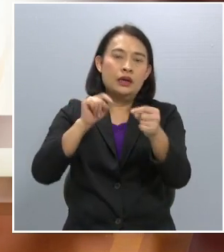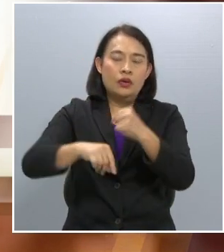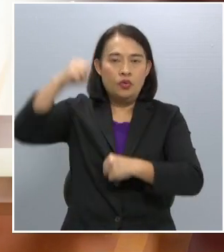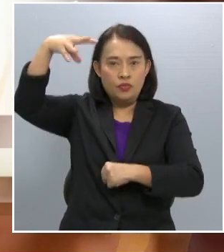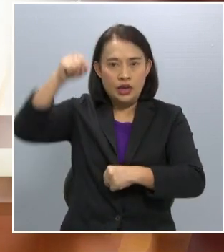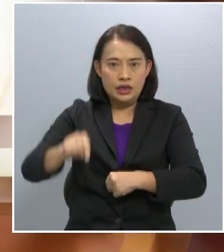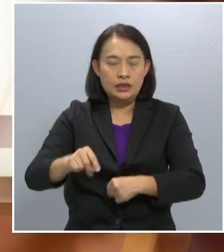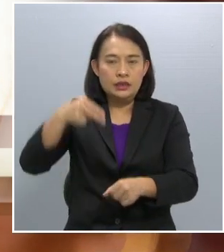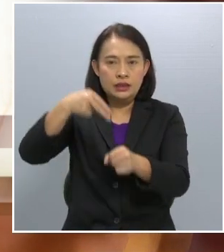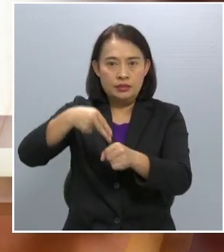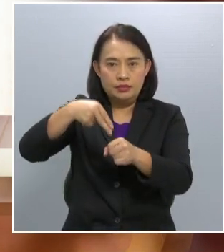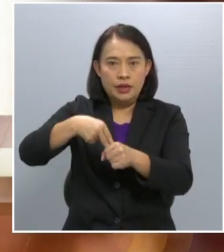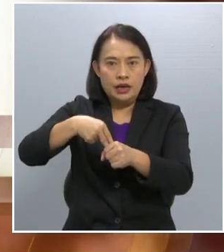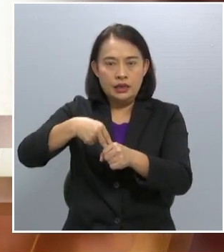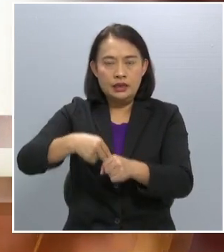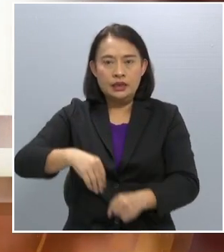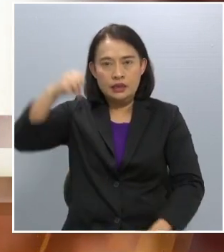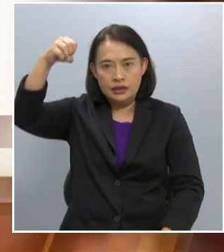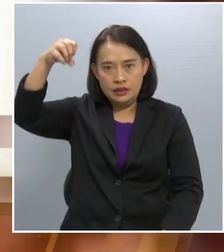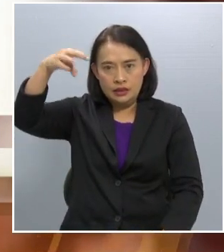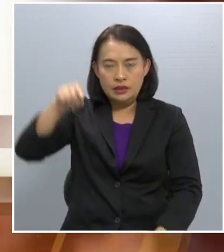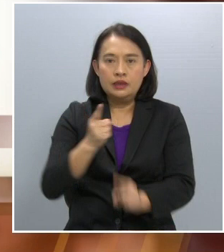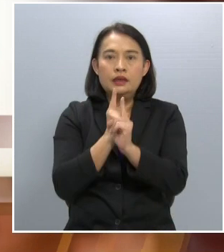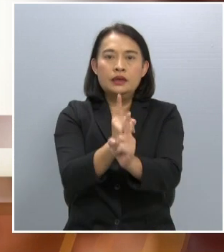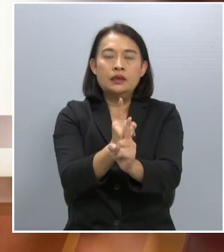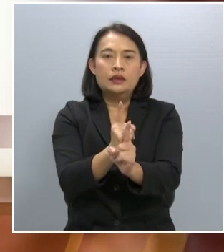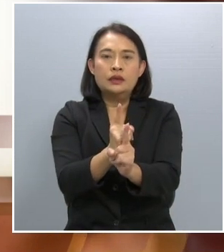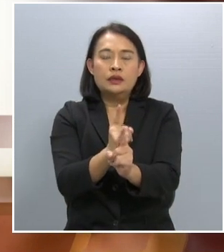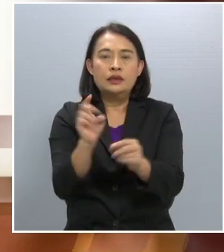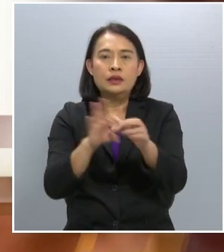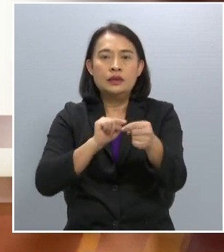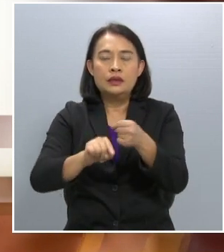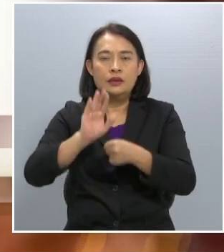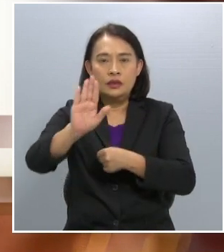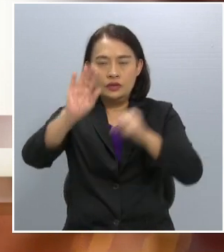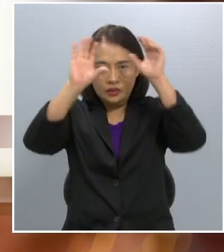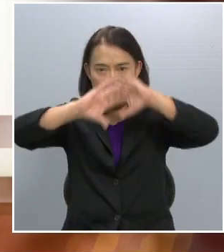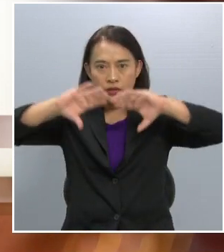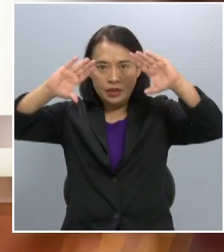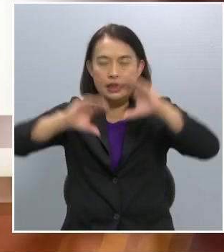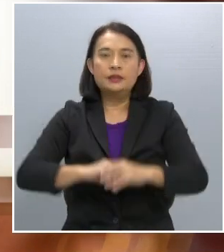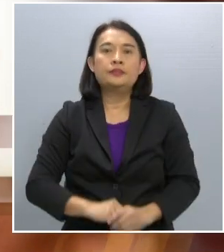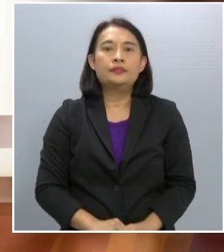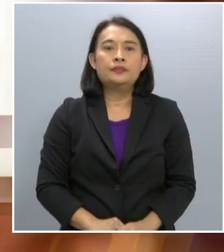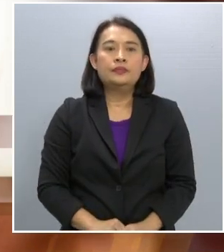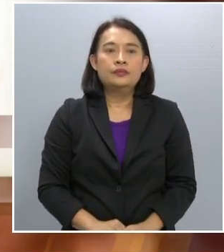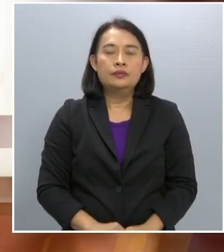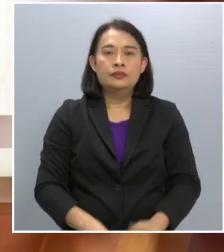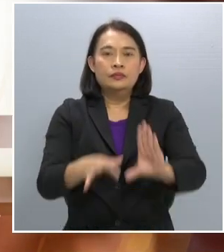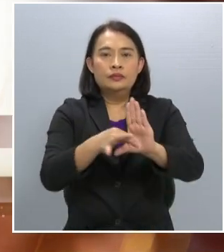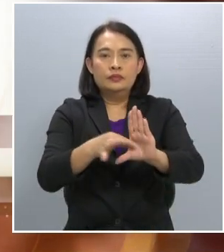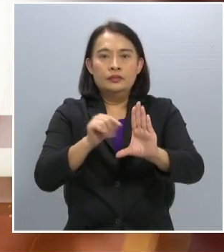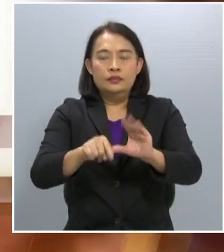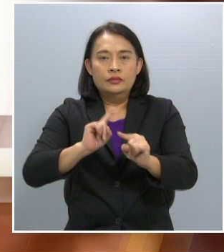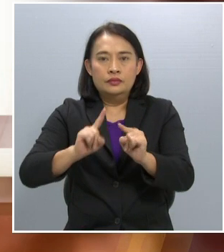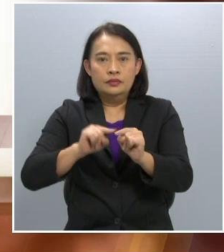ว่าจะเป็นน้ำมันเชื้อเพลิงและค่าไฟตามนโยบายลดภาระค่าครองชีพด้านพลังงานของรัฐบาลรวมไปถึงเนื้อสัตว์เครื่องประกอบอาหาร